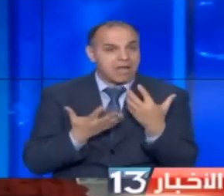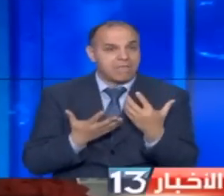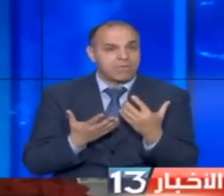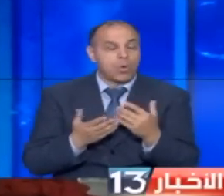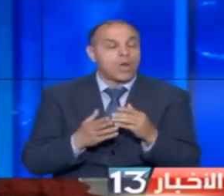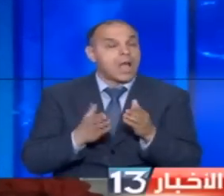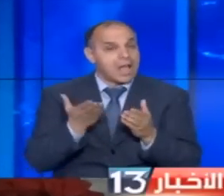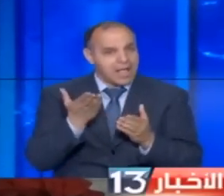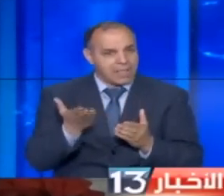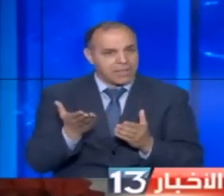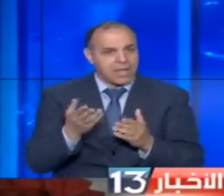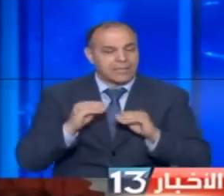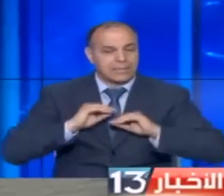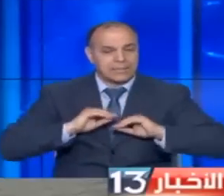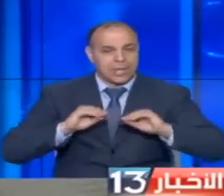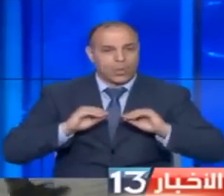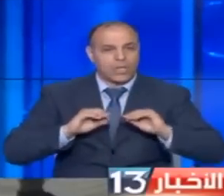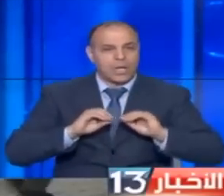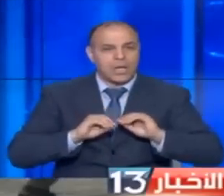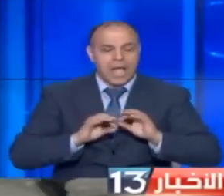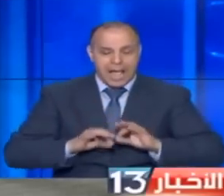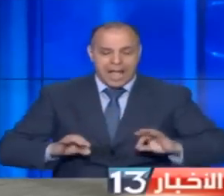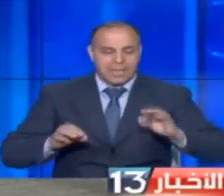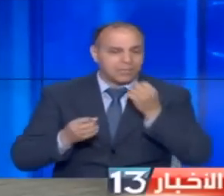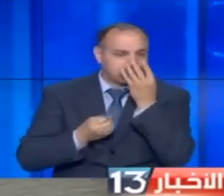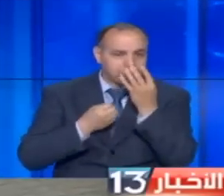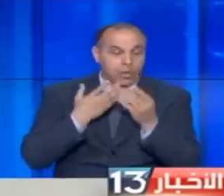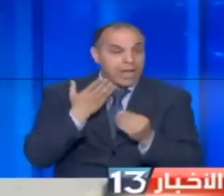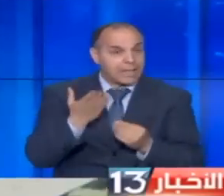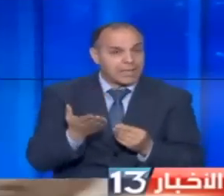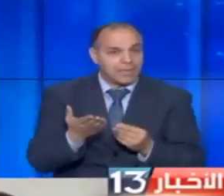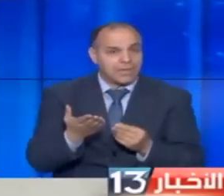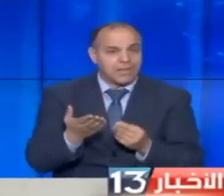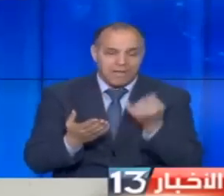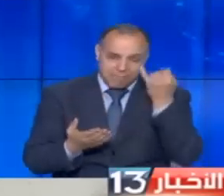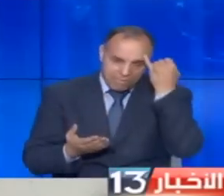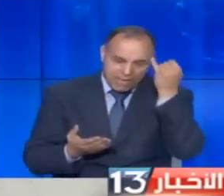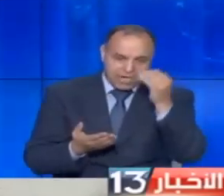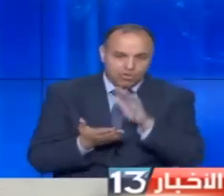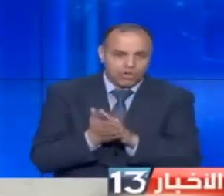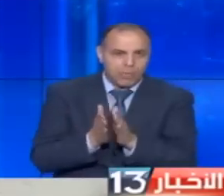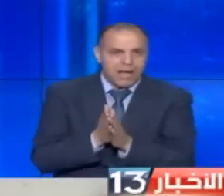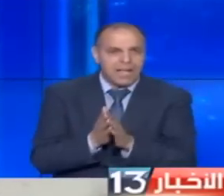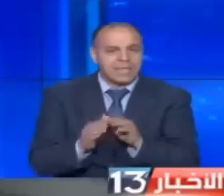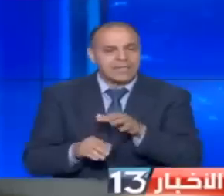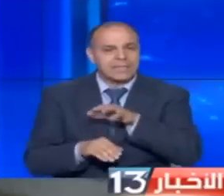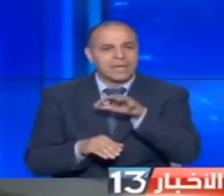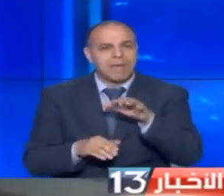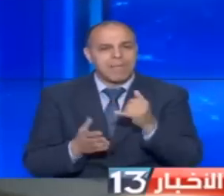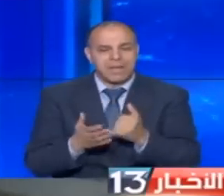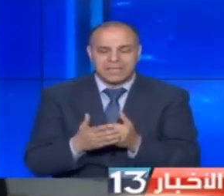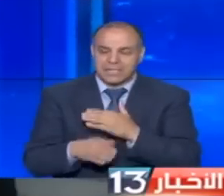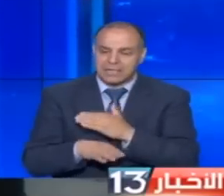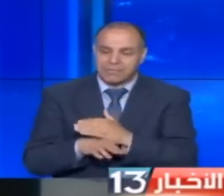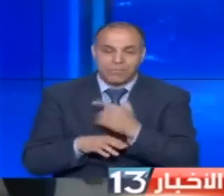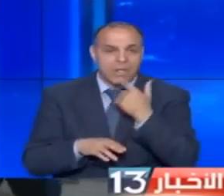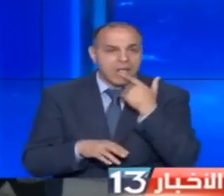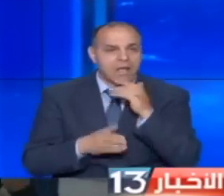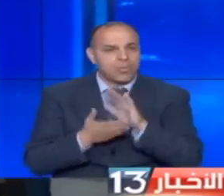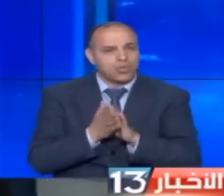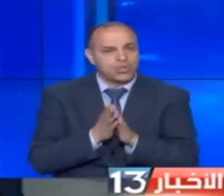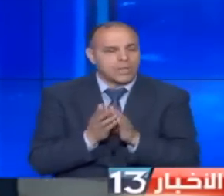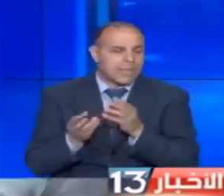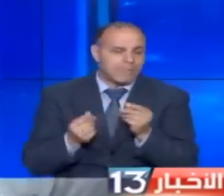خلالها تكوين حديقه مدرسيه منتجه بمبادره من جمعيه التنميه بالجدار ضمن نادي التربيه